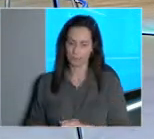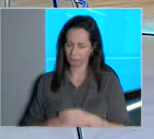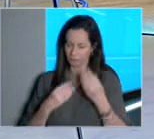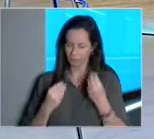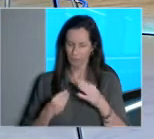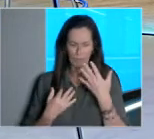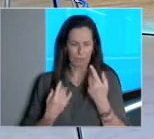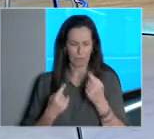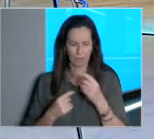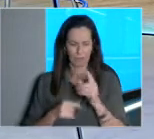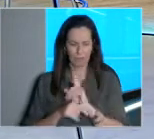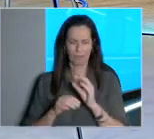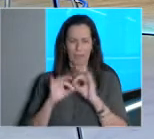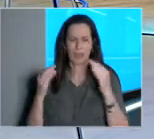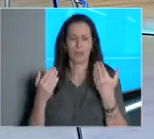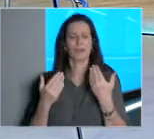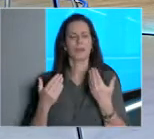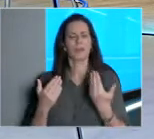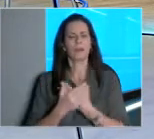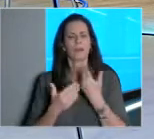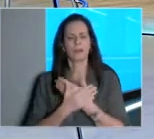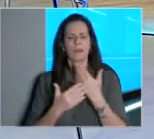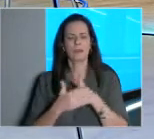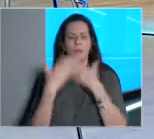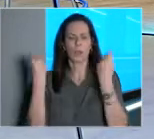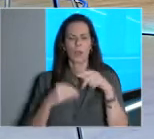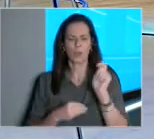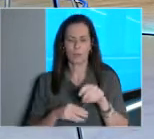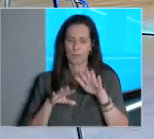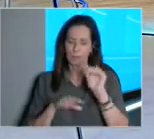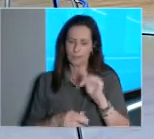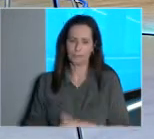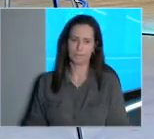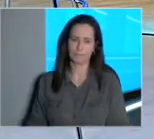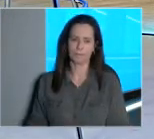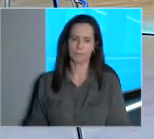מיד, עוד כמה שניות מתחילים את בוקר טוב כנסת. אתם כמובן מוזמנים להישאר איתנו, להתראות בינתיים.